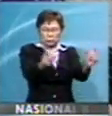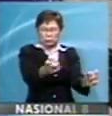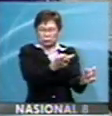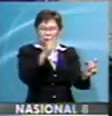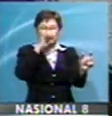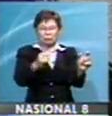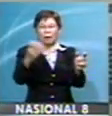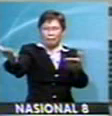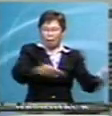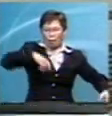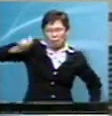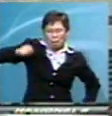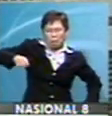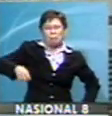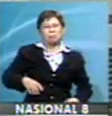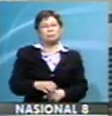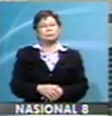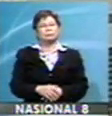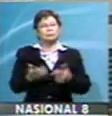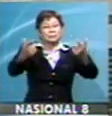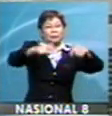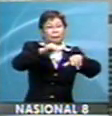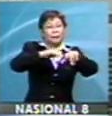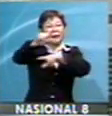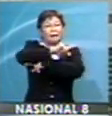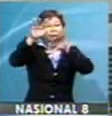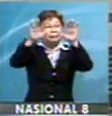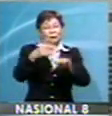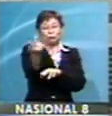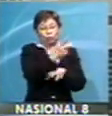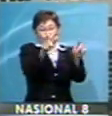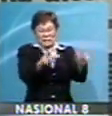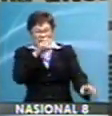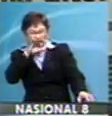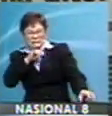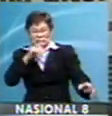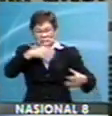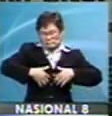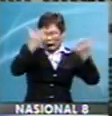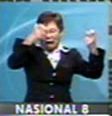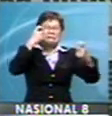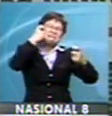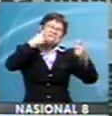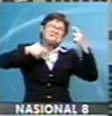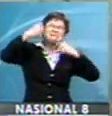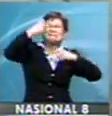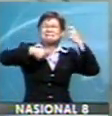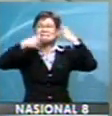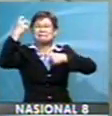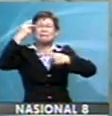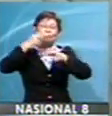ke muka pengadilan dalam kejadian Ahad lalu dua Penyamun bertindak ganas Menoreh muka mangsa kerana